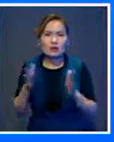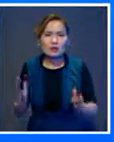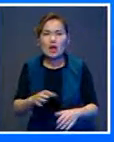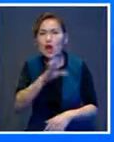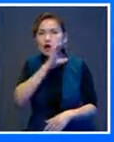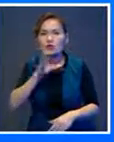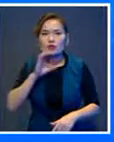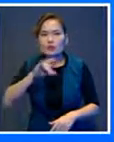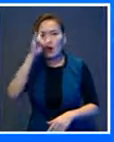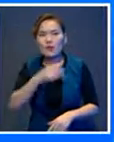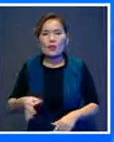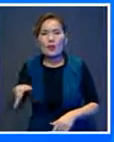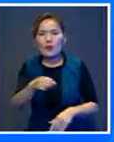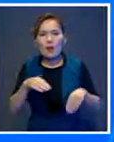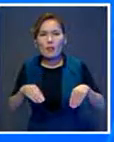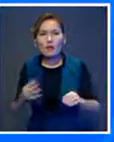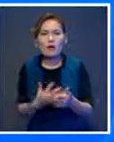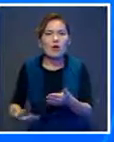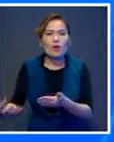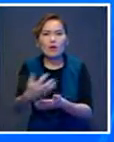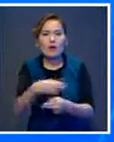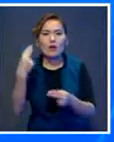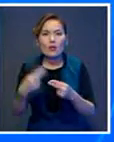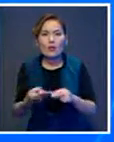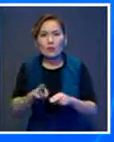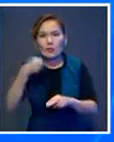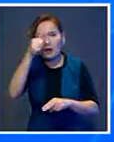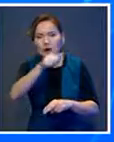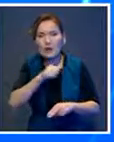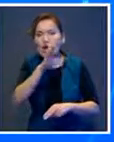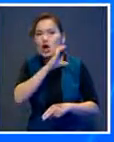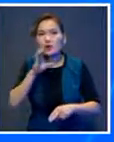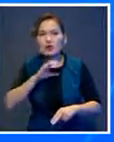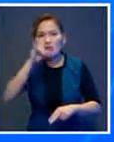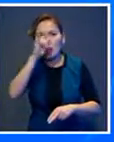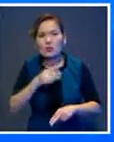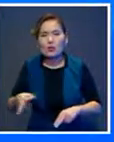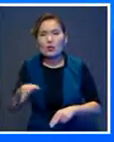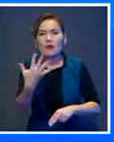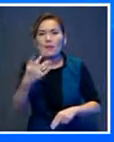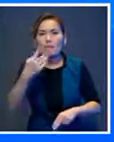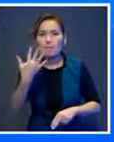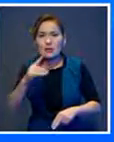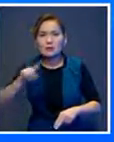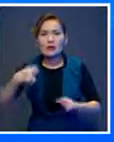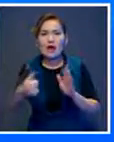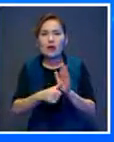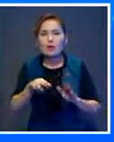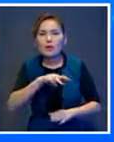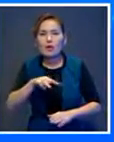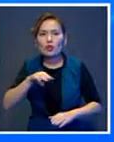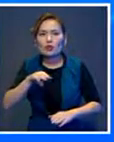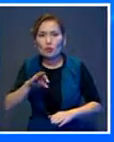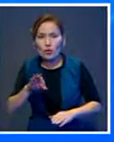Ал солтүстік Қазақстан облысы орақ науқанын аяқтады. Биыл теріскейлік дихандар 5,6 миллион тонна астық жинап,